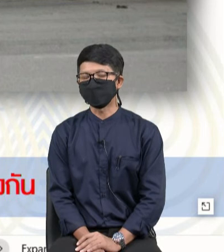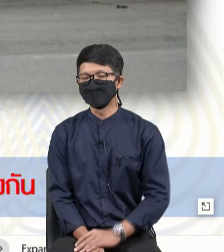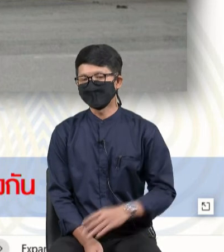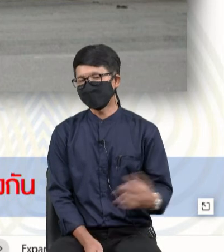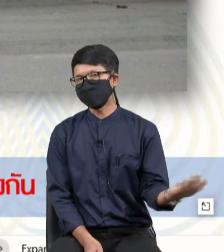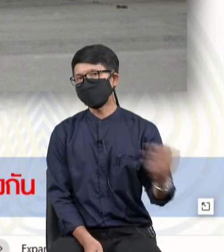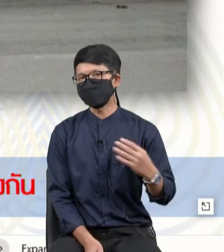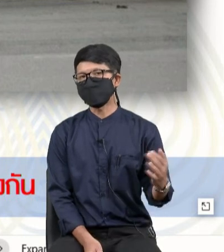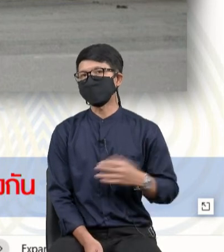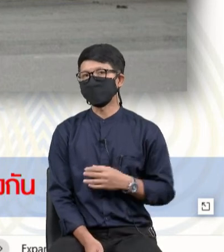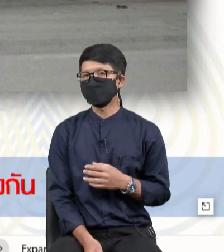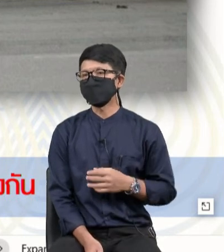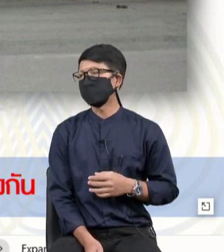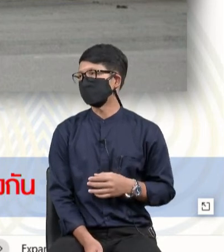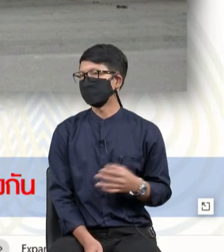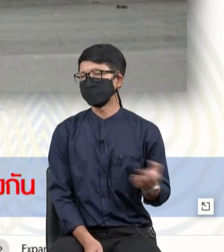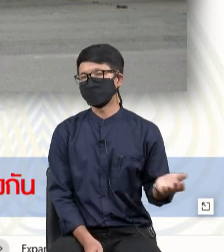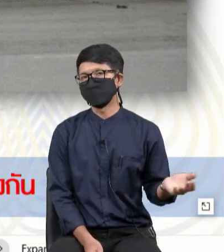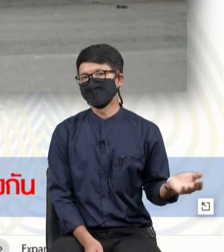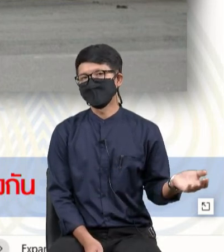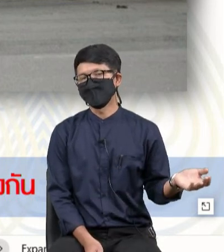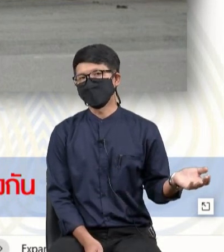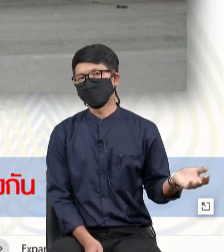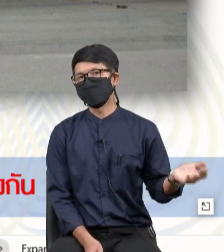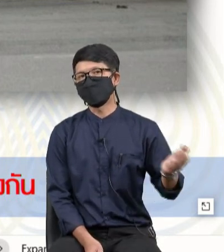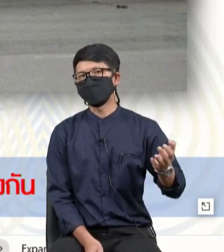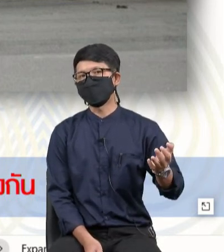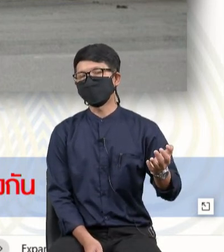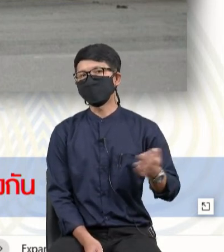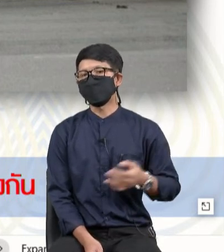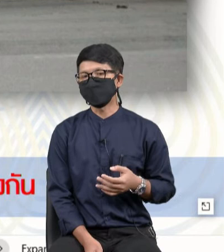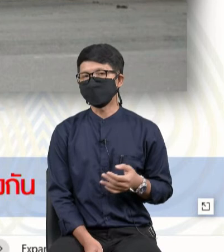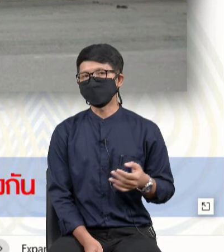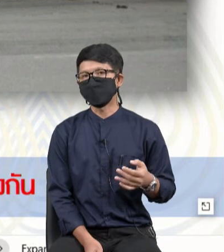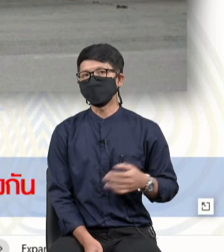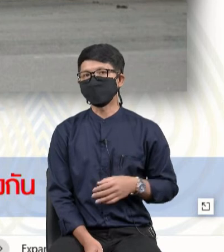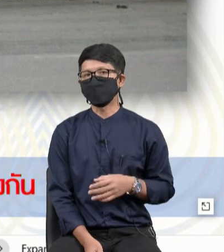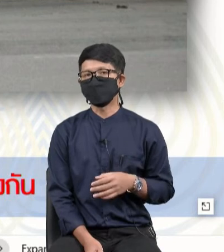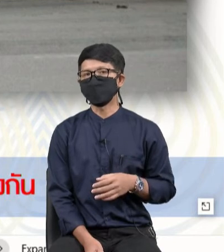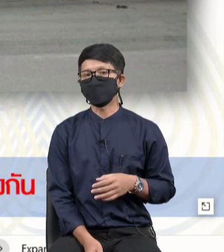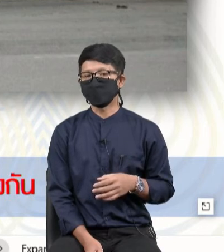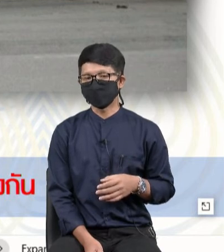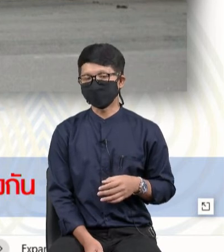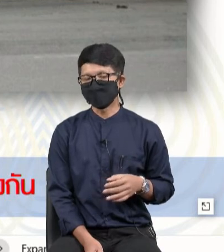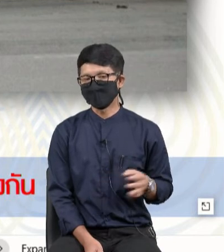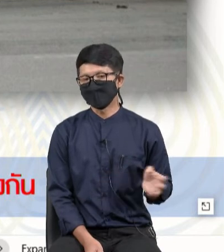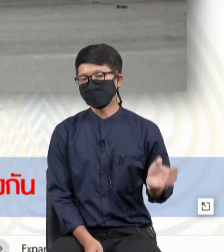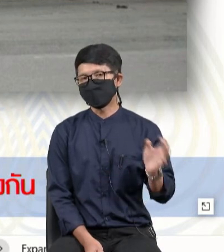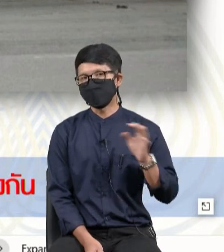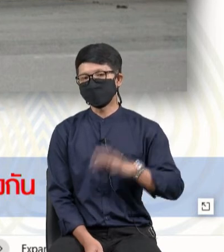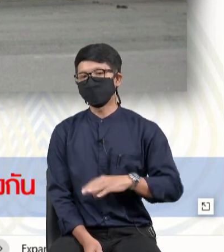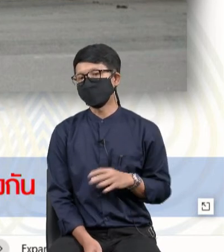าลัยอยู่น้ําก็มาอย่างที่อาจารย์กัมมนาทพูดถึงคือมาทางเรามองดูทางรถไฟคันรถไฟทางรถไฟนะครับ